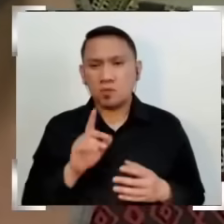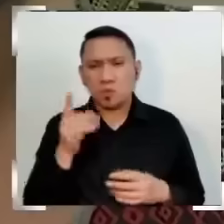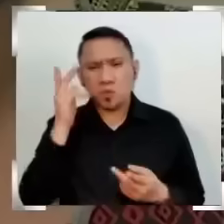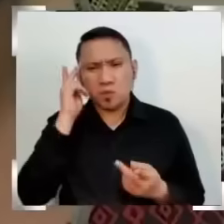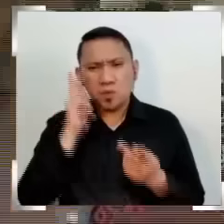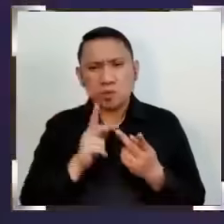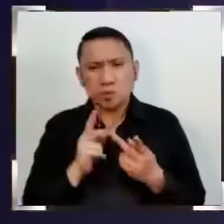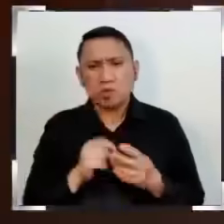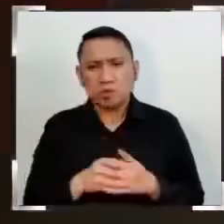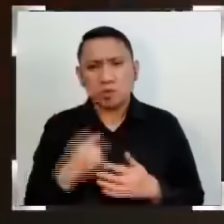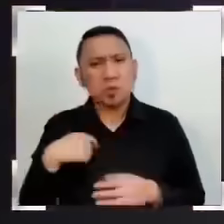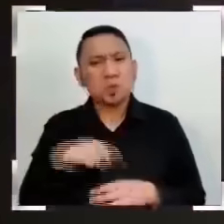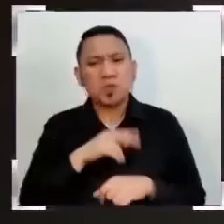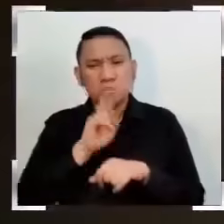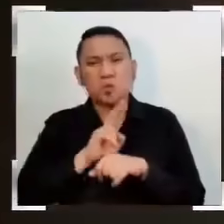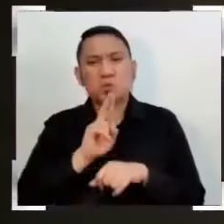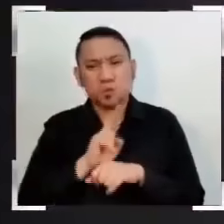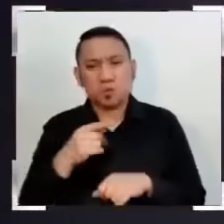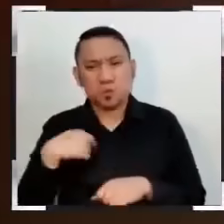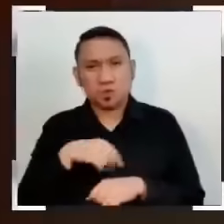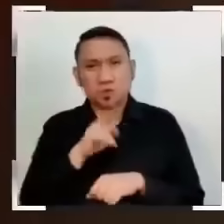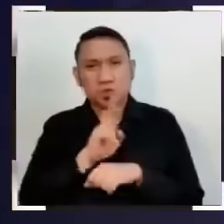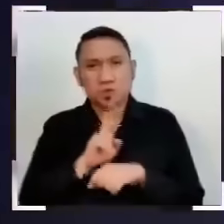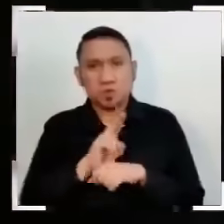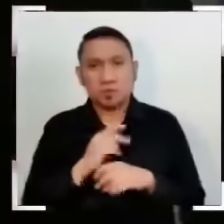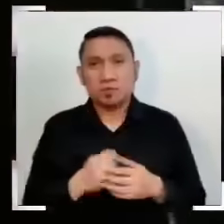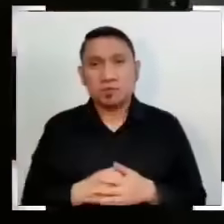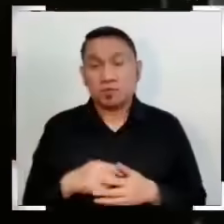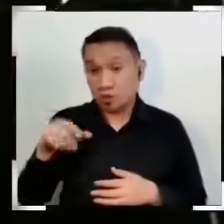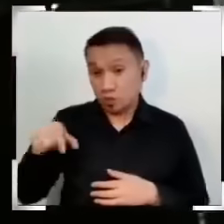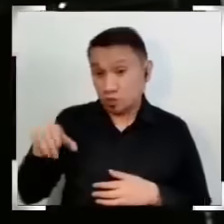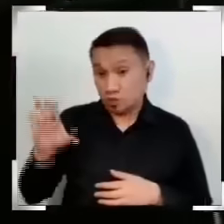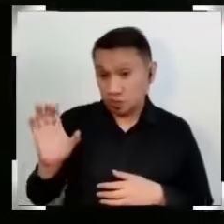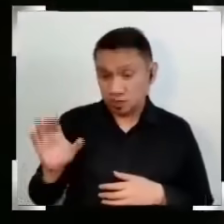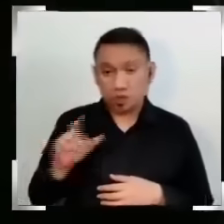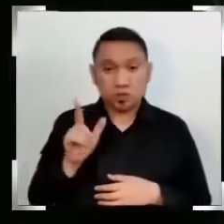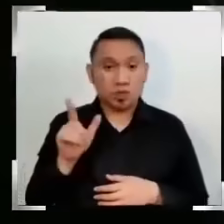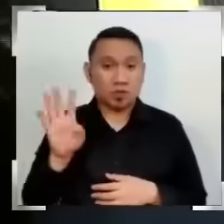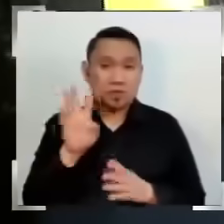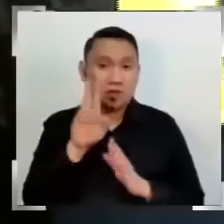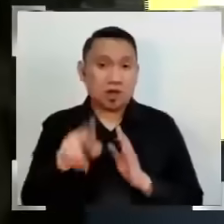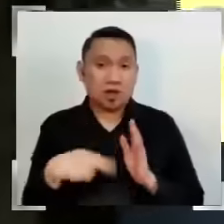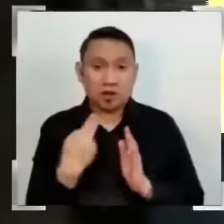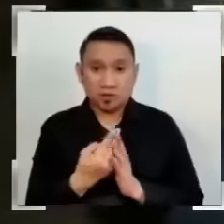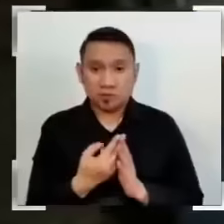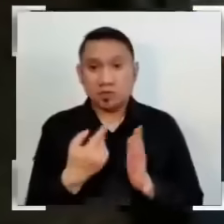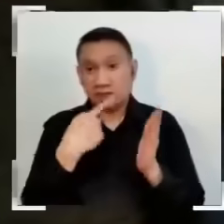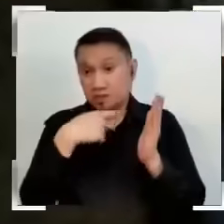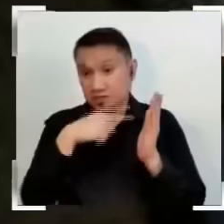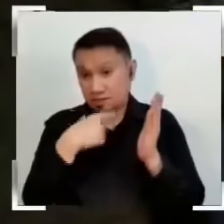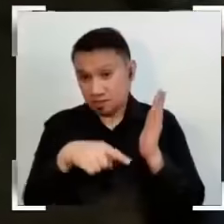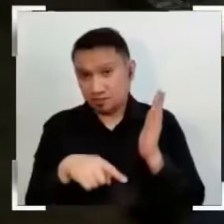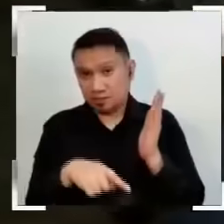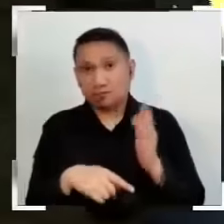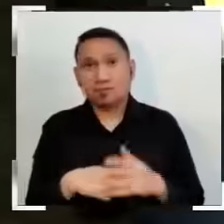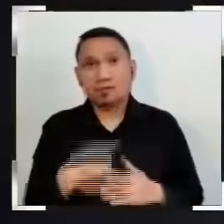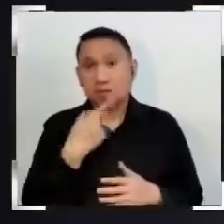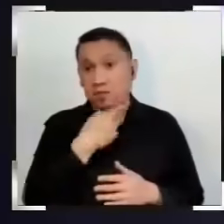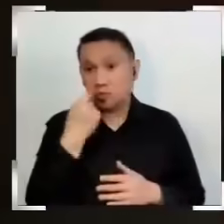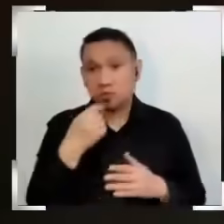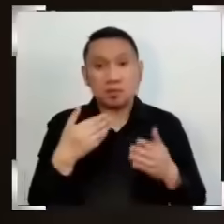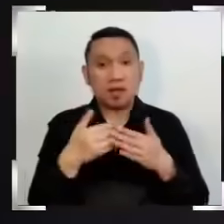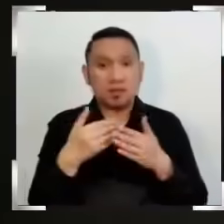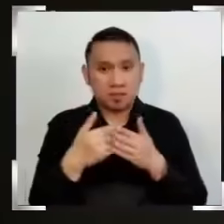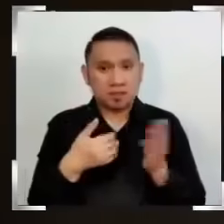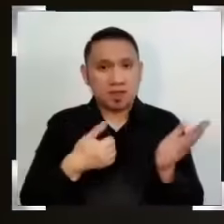sana namin. Sa Quezon City, 24 oras na ang sinasagawang COMELEC checkpoint, lalo pat ilang linggo na lang ang eleksyon na.